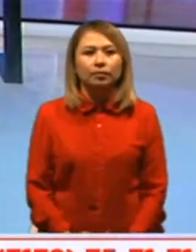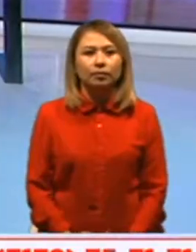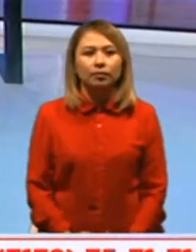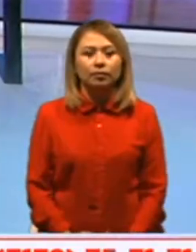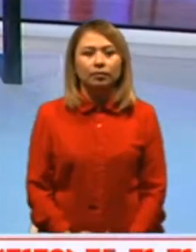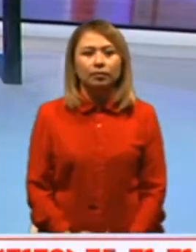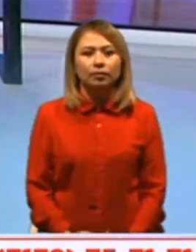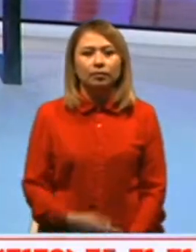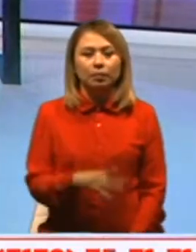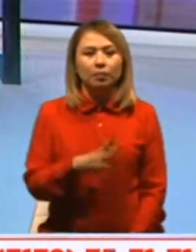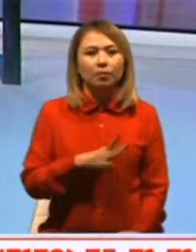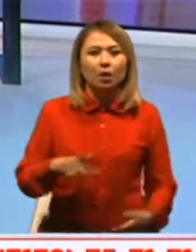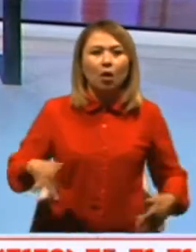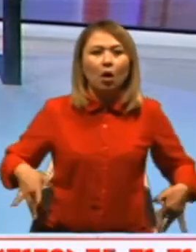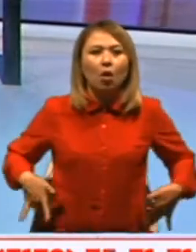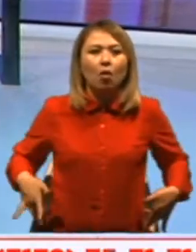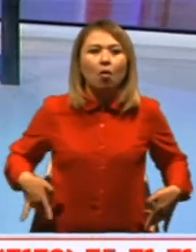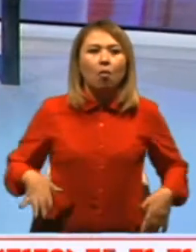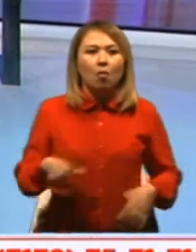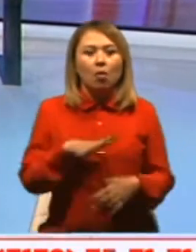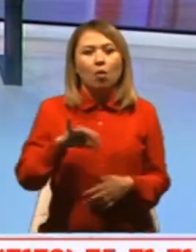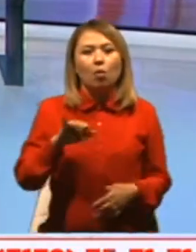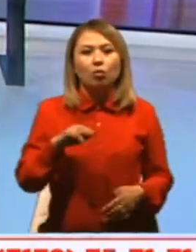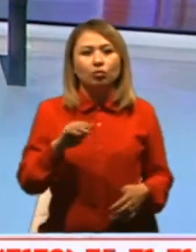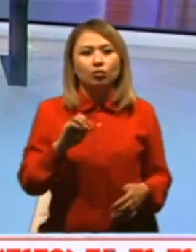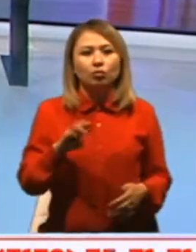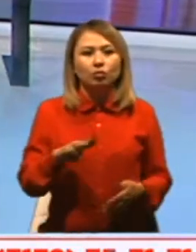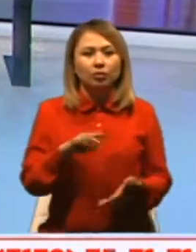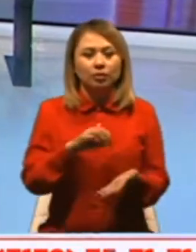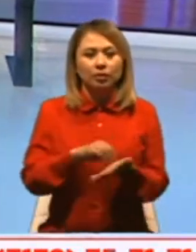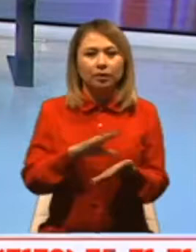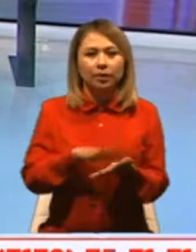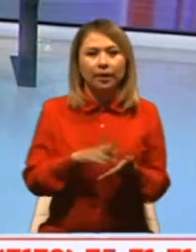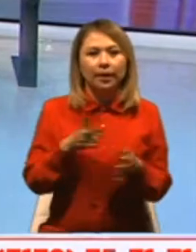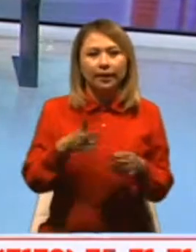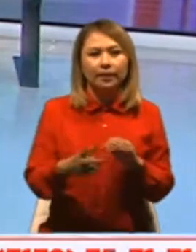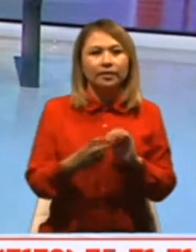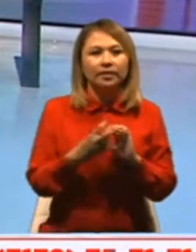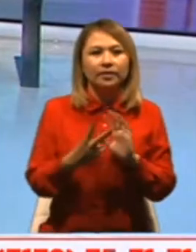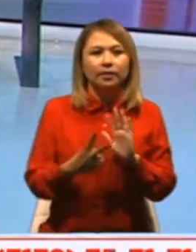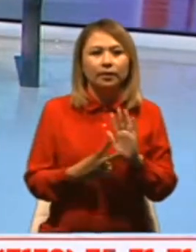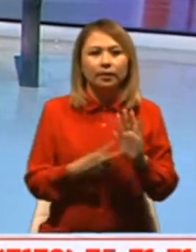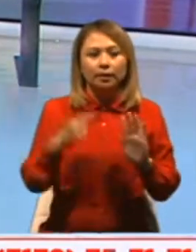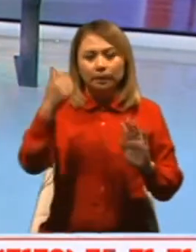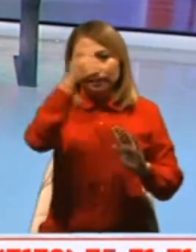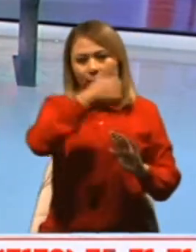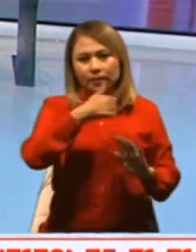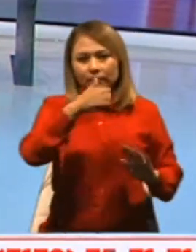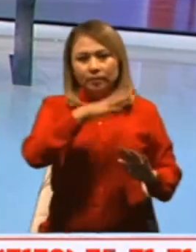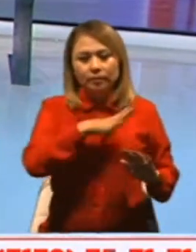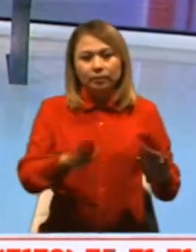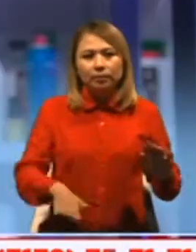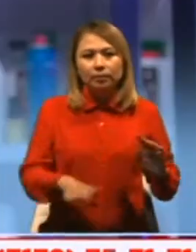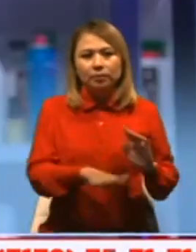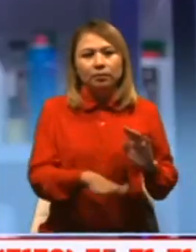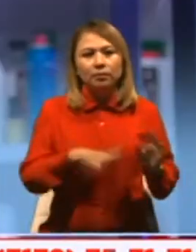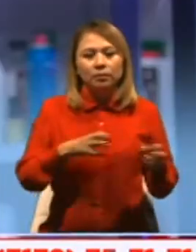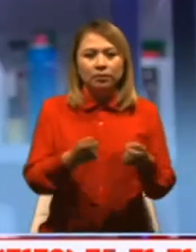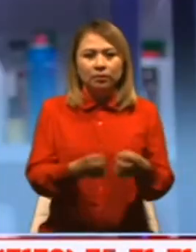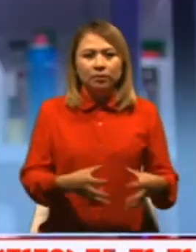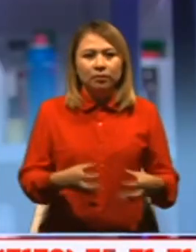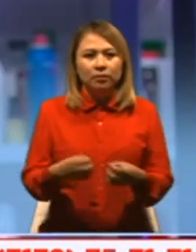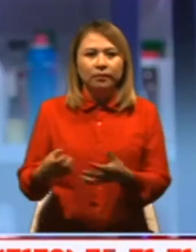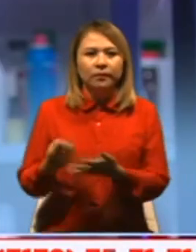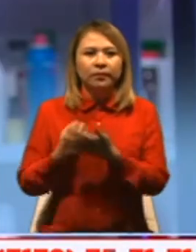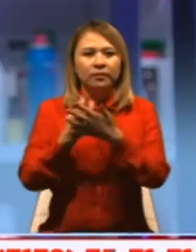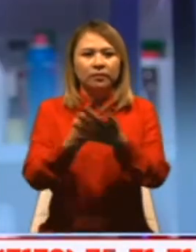Бүйректі ұшатты болған, бүйрек ауыратын, бүйрек алғанда бір осы 2017 жылдар қойдым, аяқ басы бәрі сынып кеткен. Барып жатып